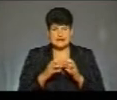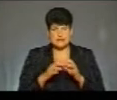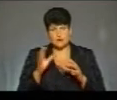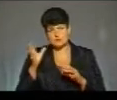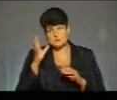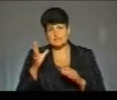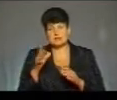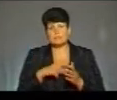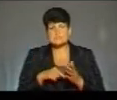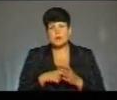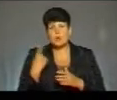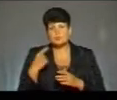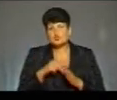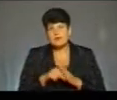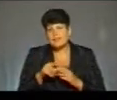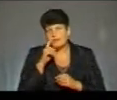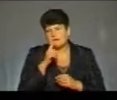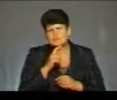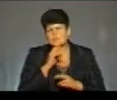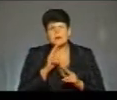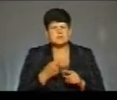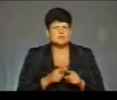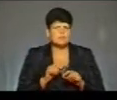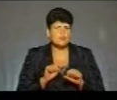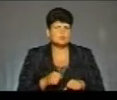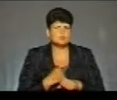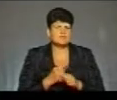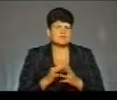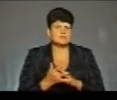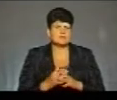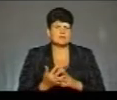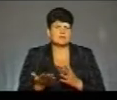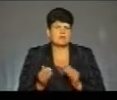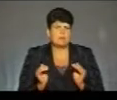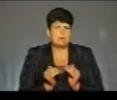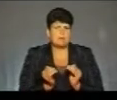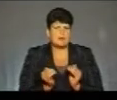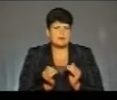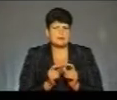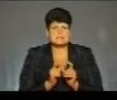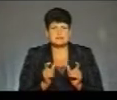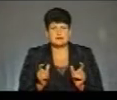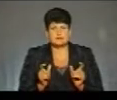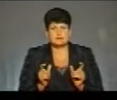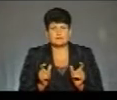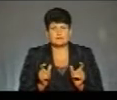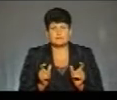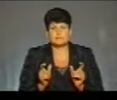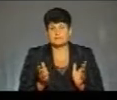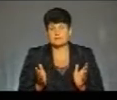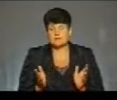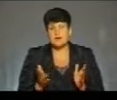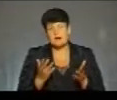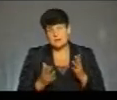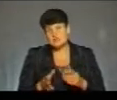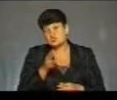обласного значення, але, направду, не розуміє, як ми це можемо зробити у сільській місцевості, в малих закладах загальносередньої освіти. Але